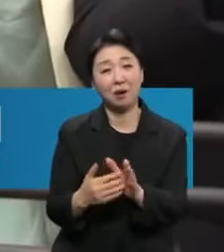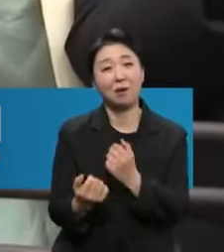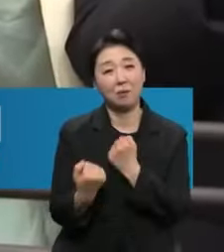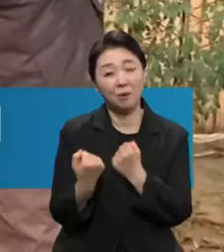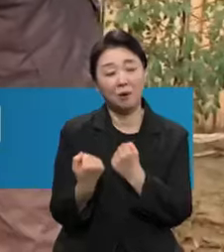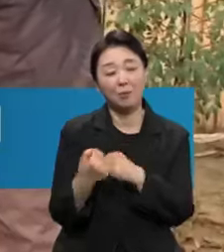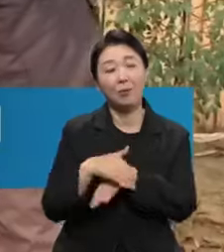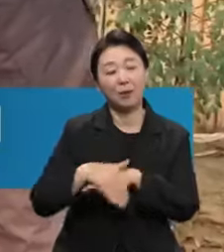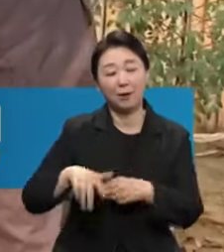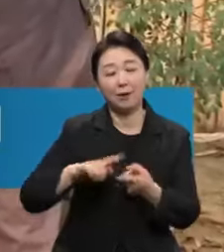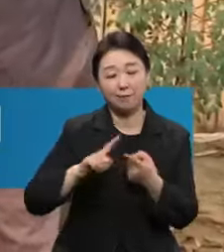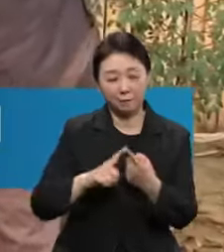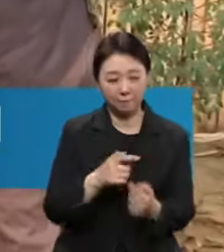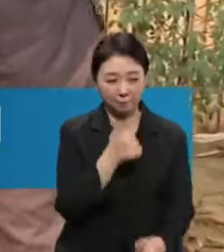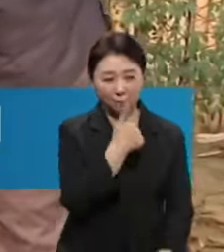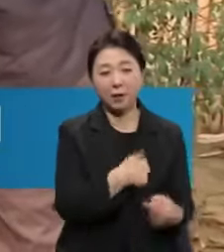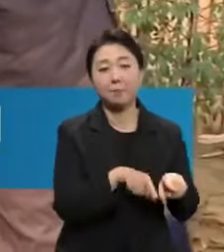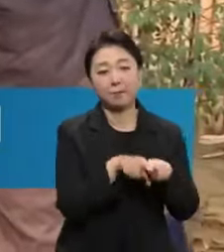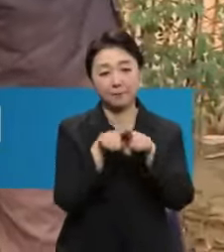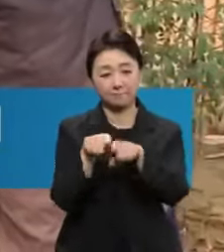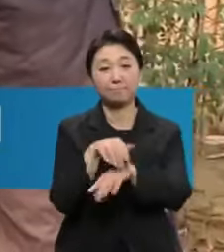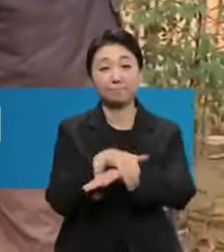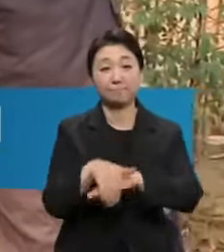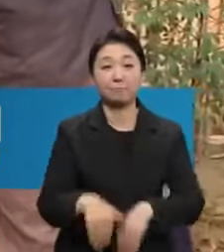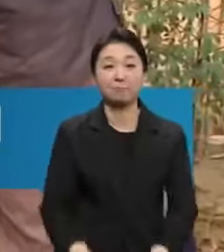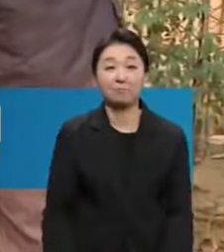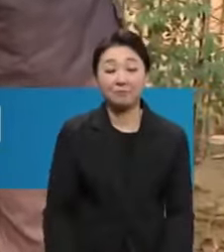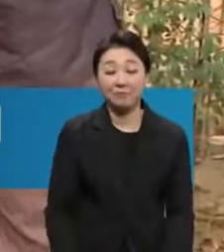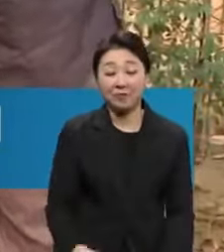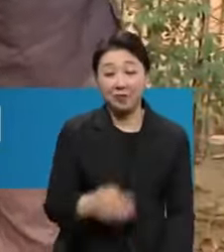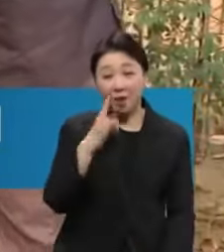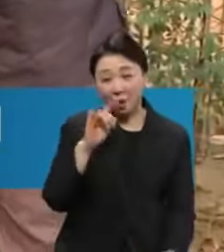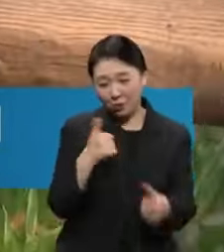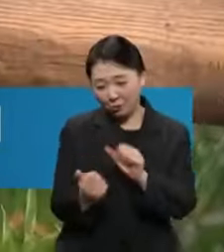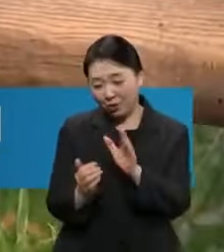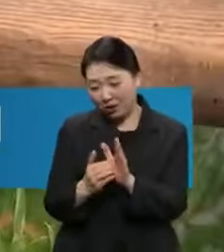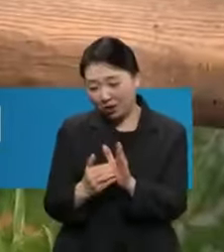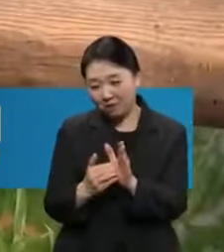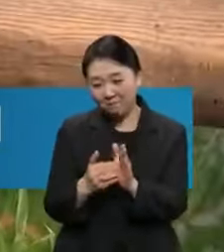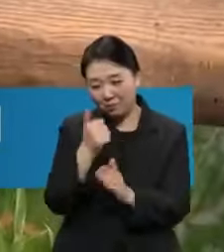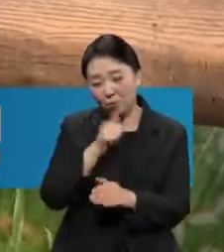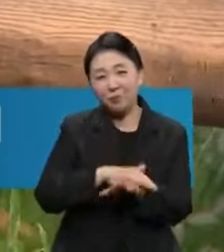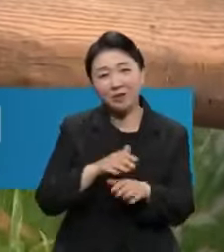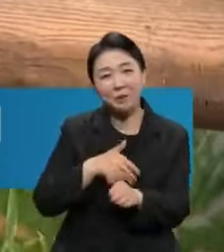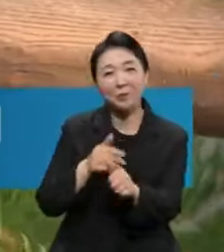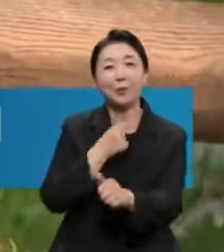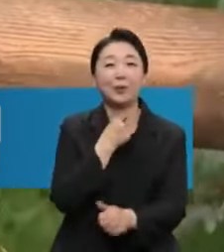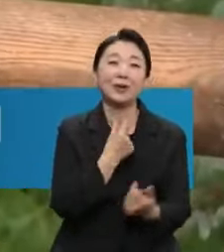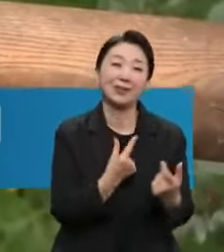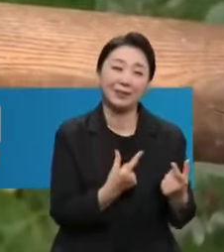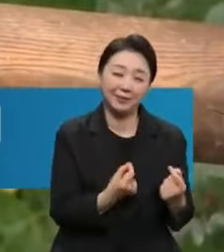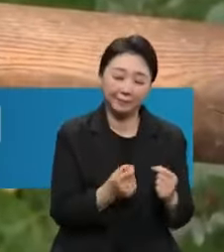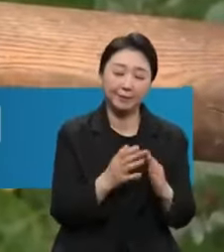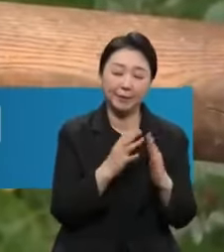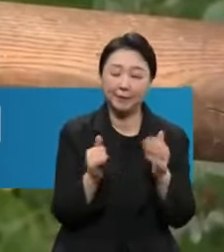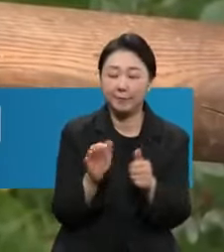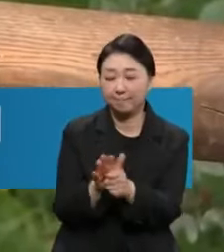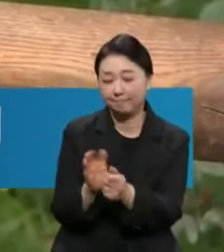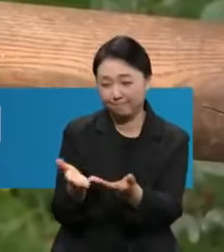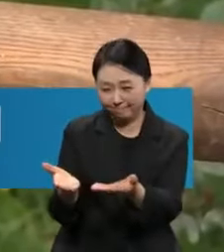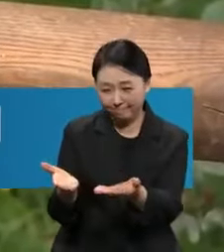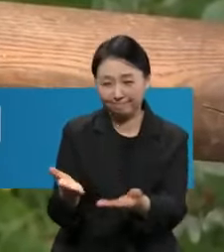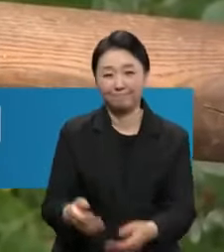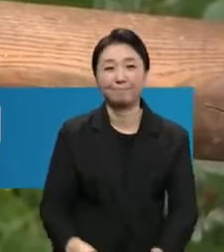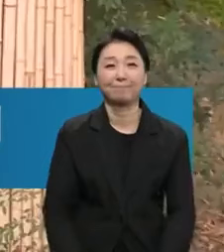계획대로 바우와 함께 가기로 했습니다 돌아가신 어머니도 바오를 잘 보내주길 원하실까 이 가족들의 려가